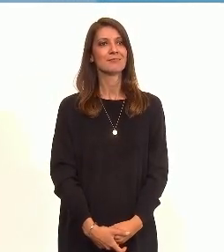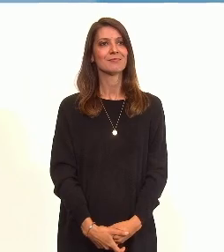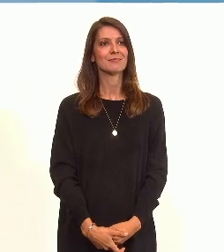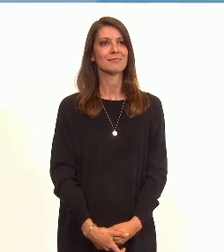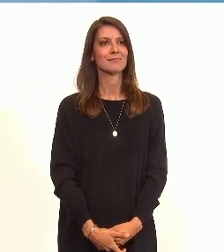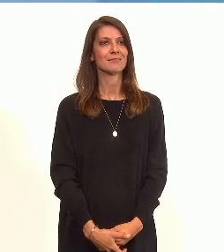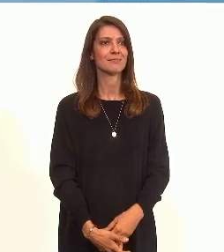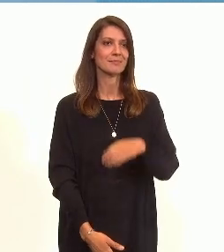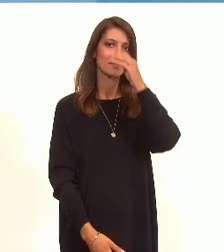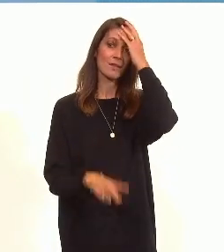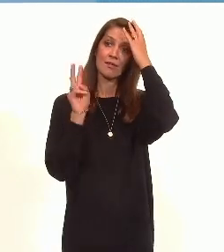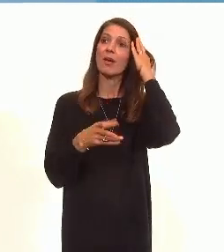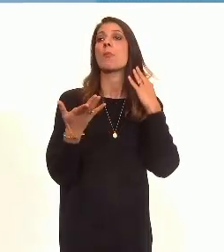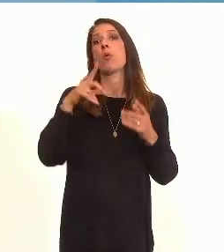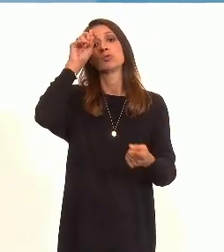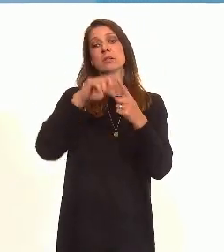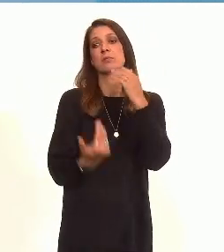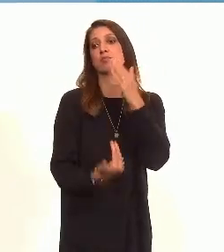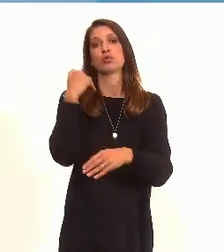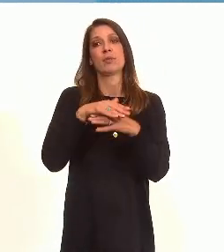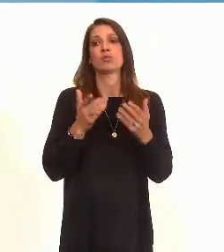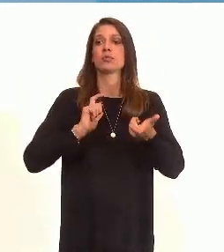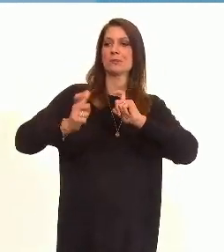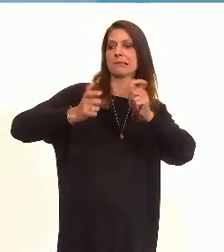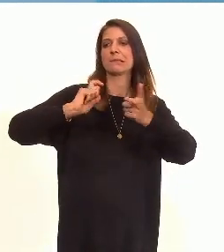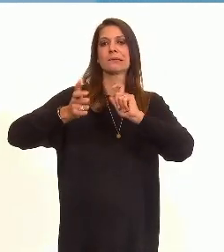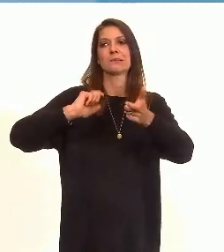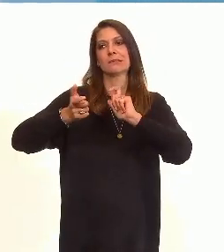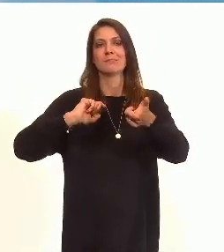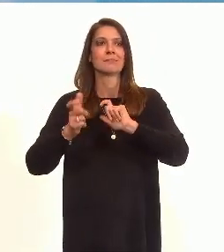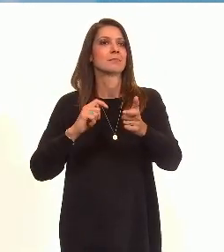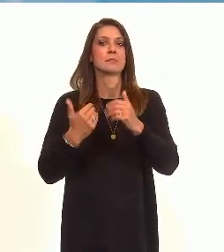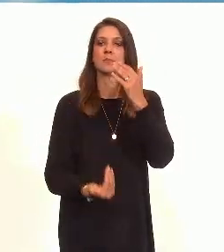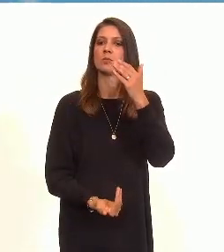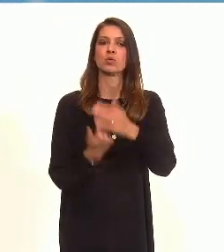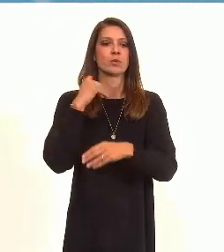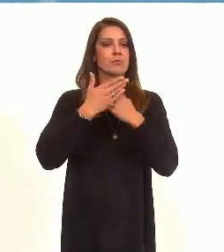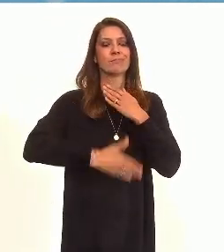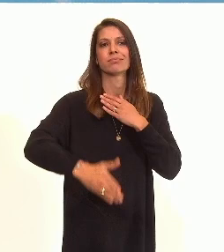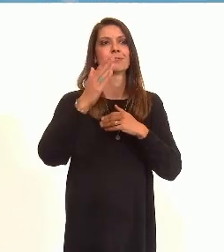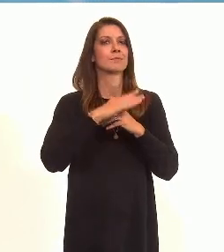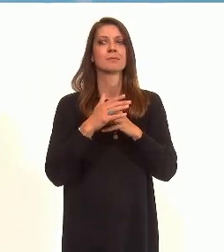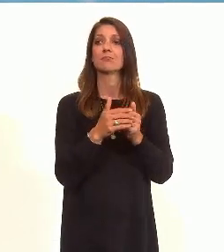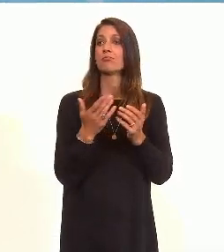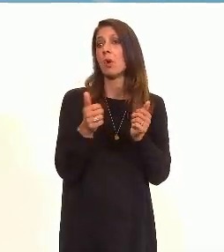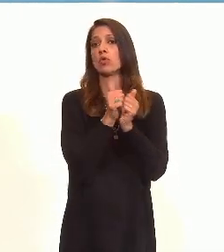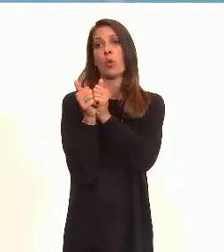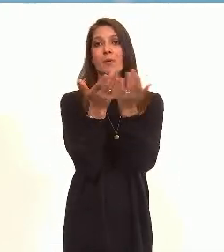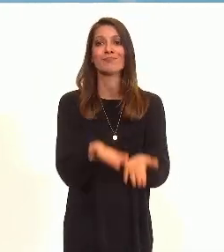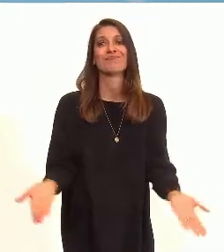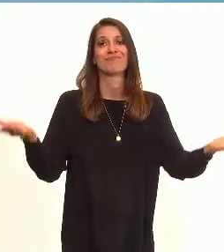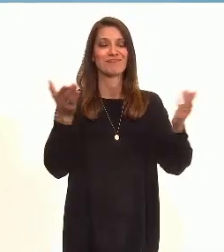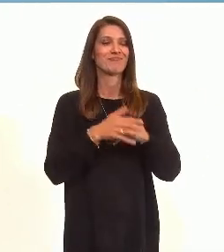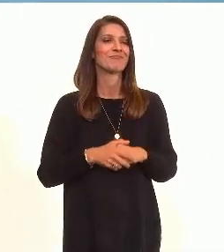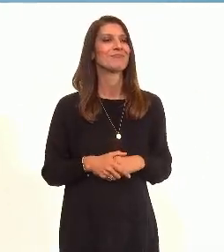sur ce plateau. Donc c'est vraiment une interaction, un dialogue complémentaire qui va avoir lieu tout au long de la journée avec vous, avec eux et avec